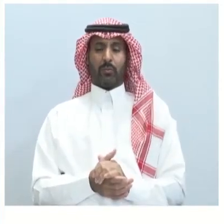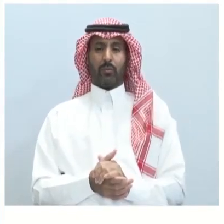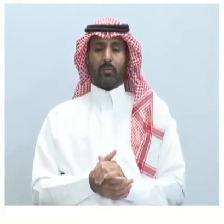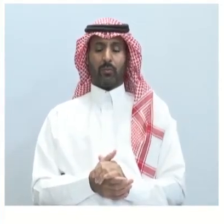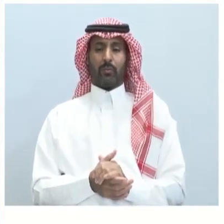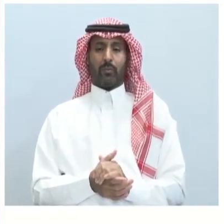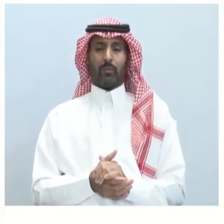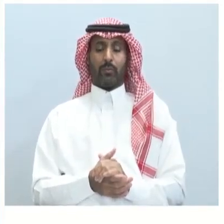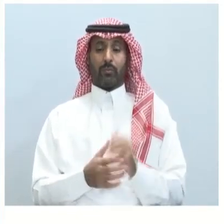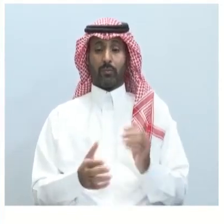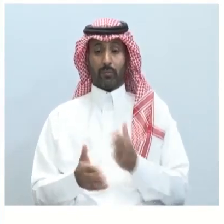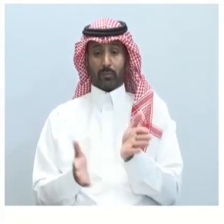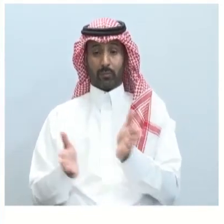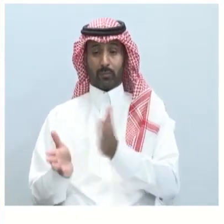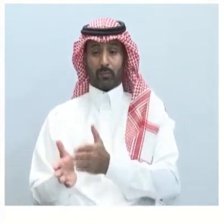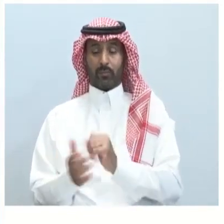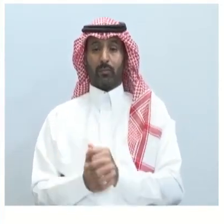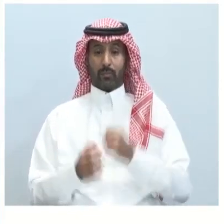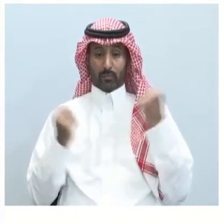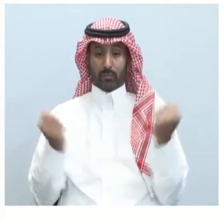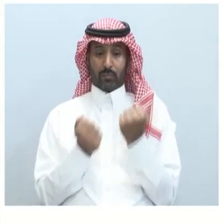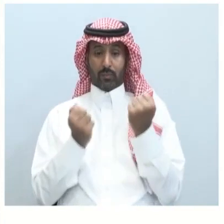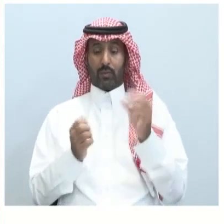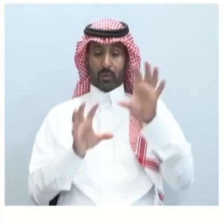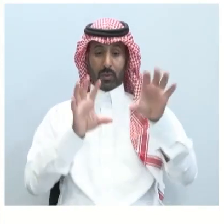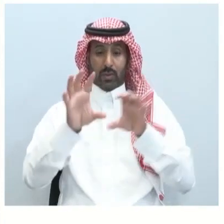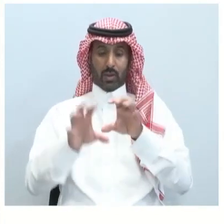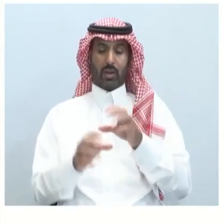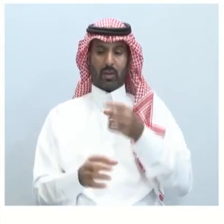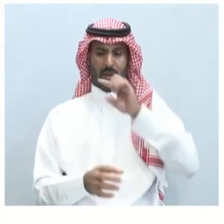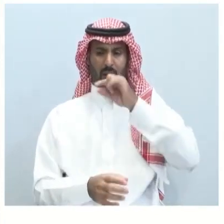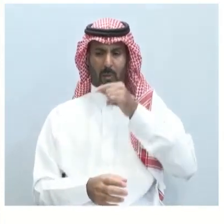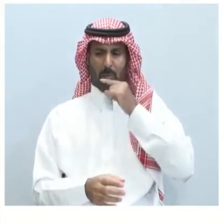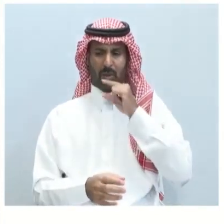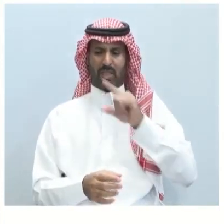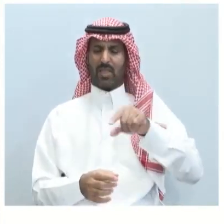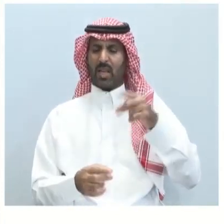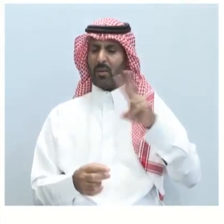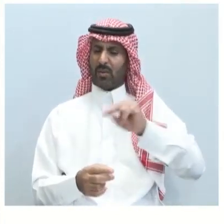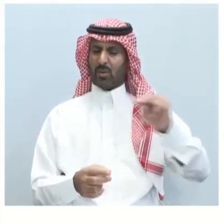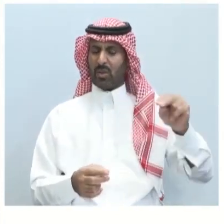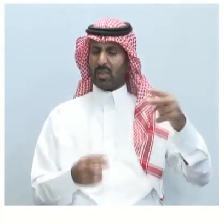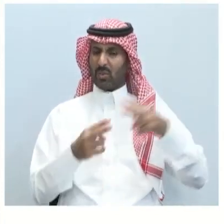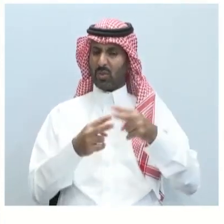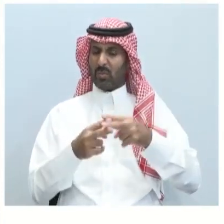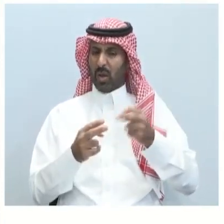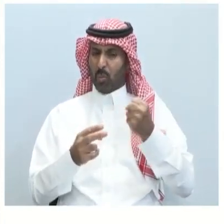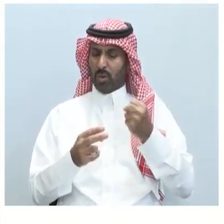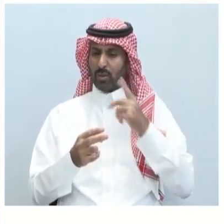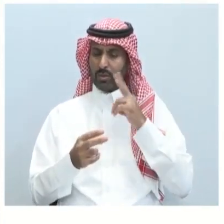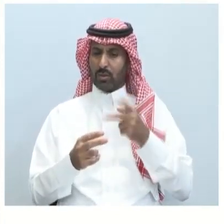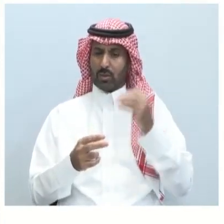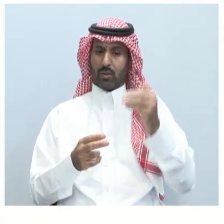بعد ذلك تدريب رتب الاحماض حسب توصيلها للكهرباء علما بان